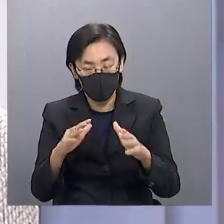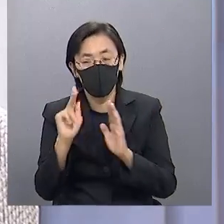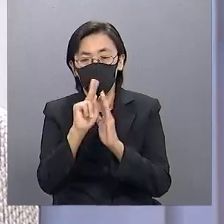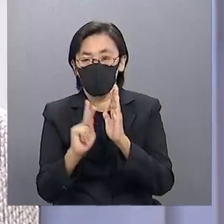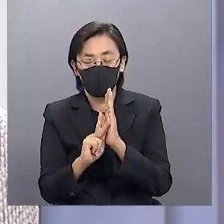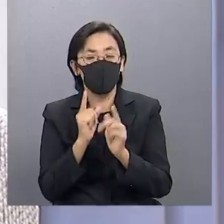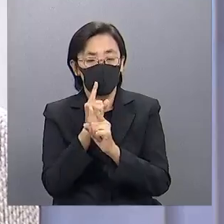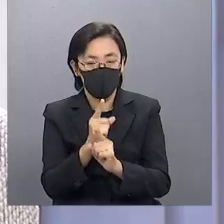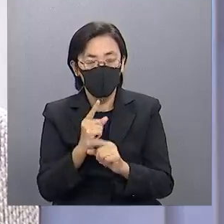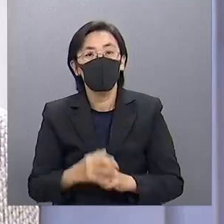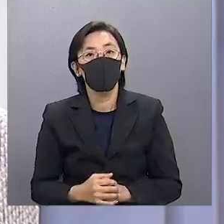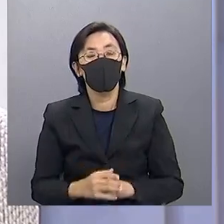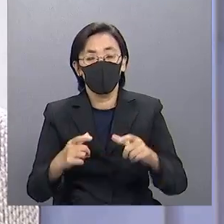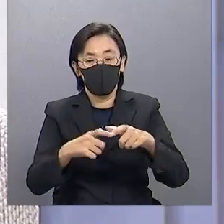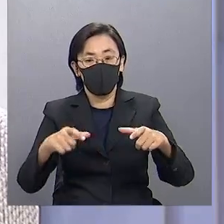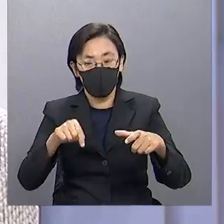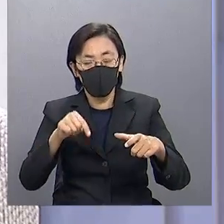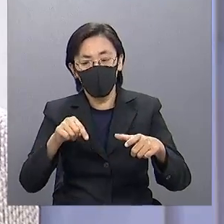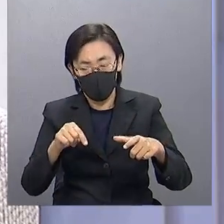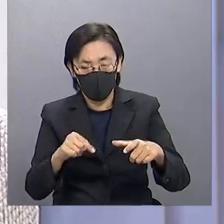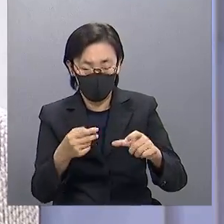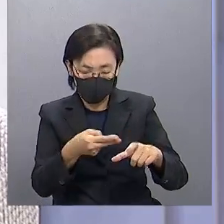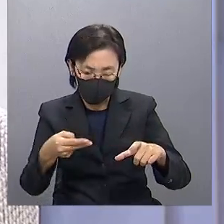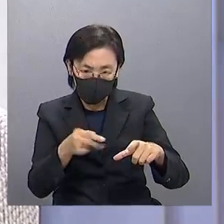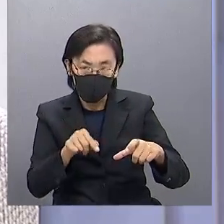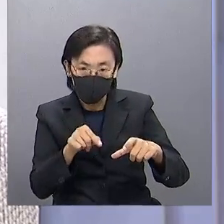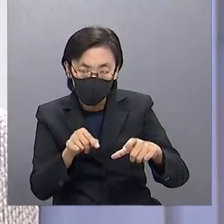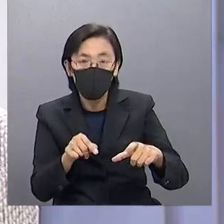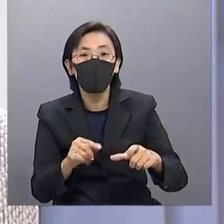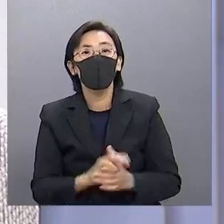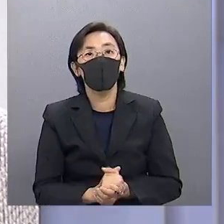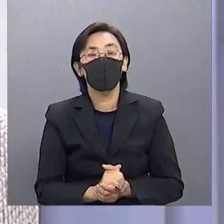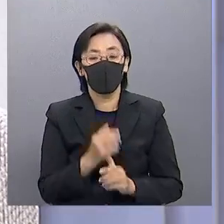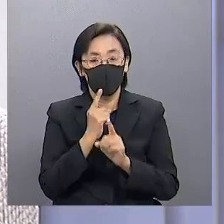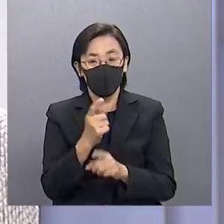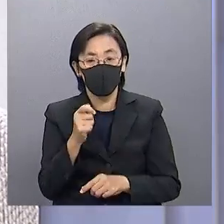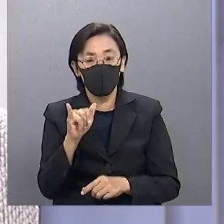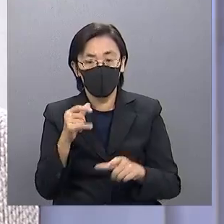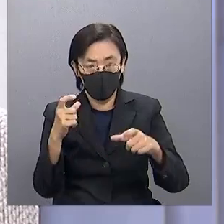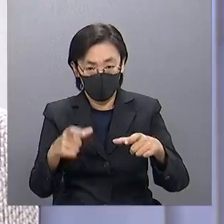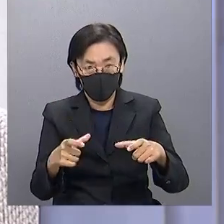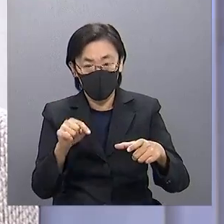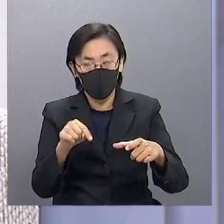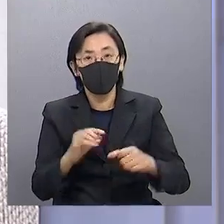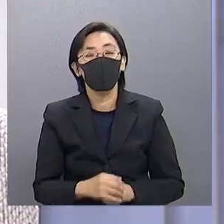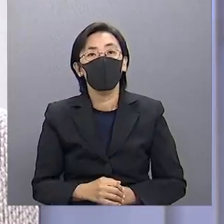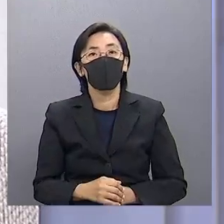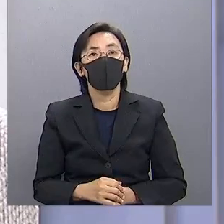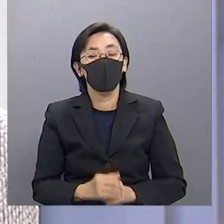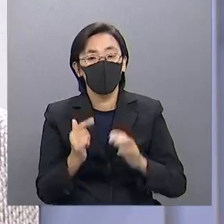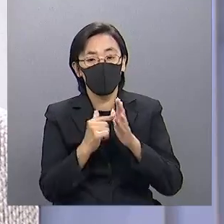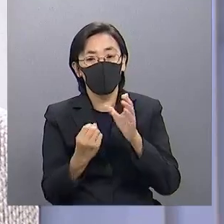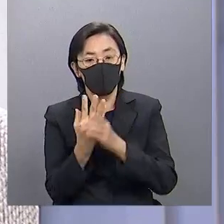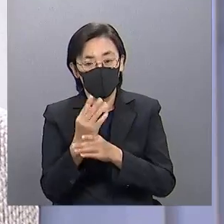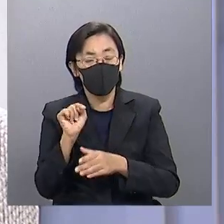แล้วก็เรองของสภพคุทเขาปรากจอยวนก่องผมจะอ่านตามที่อ.ย. ระบุไ้เลยนะครัคือสภพคุทอนุมัต 2- ตามความร